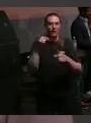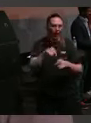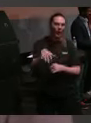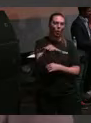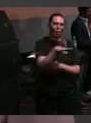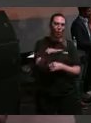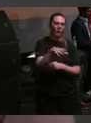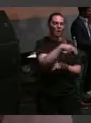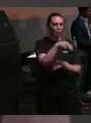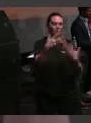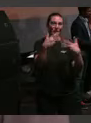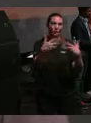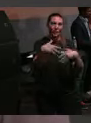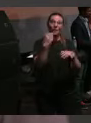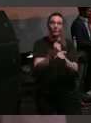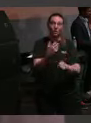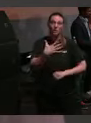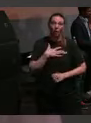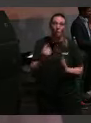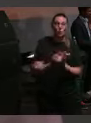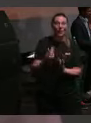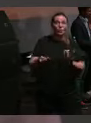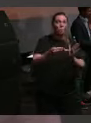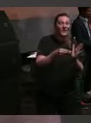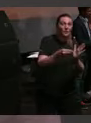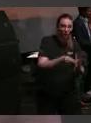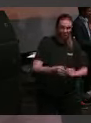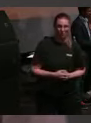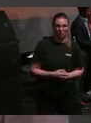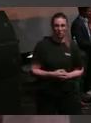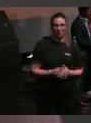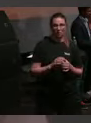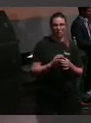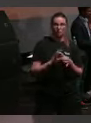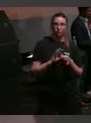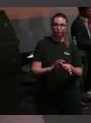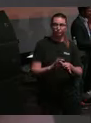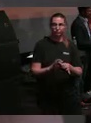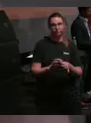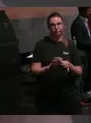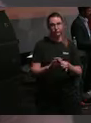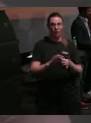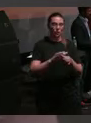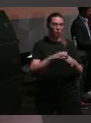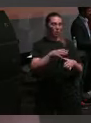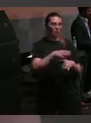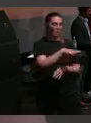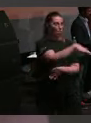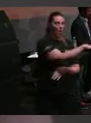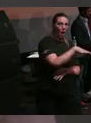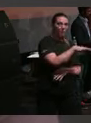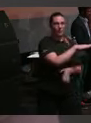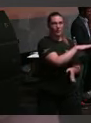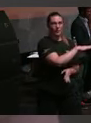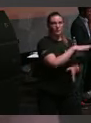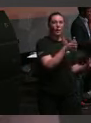industri faktisk har en mulighet til å bidra en del. Ikke sant? Altså når det gjelder det meste av vindkraft på landutbygginger, og gir for seg også